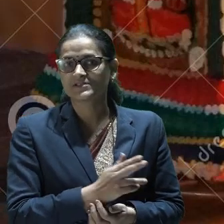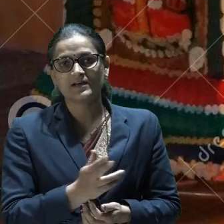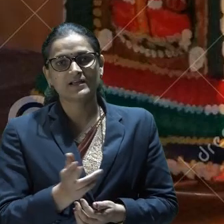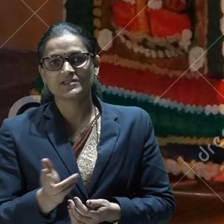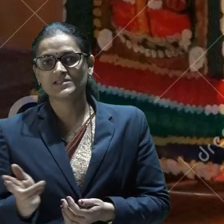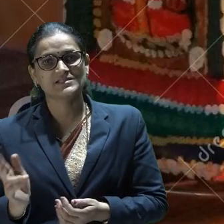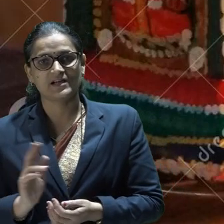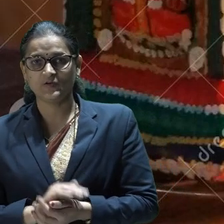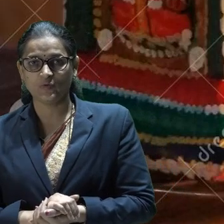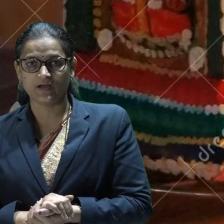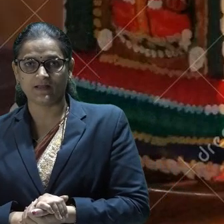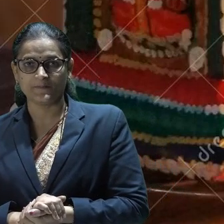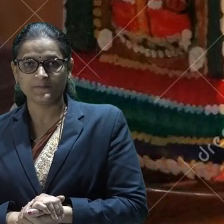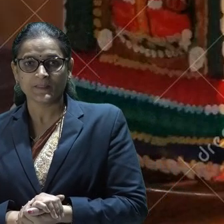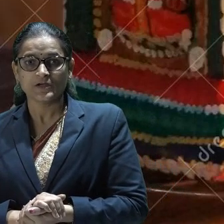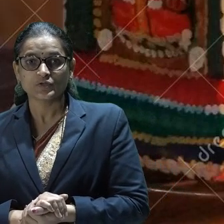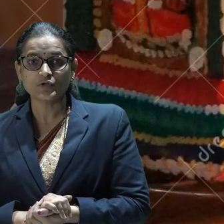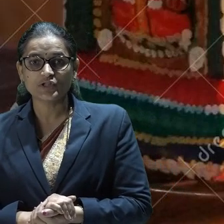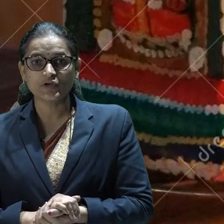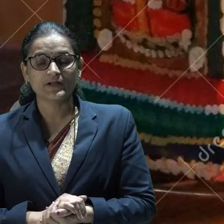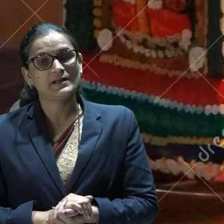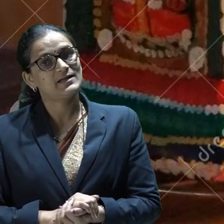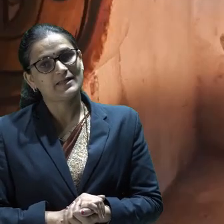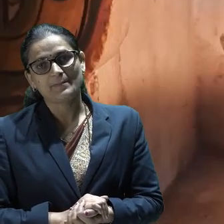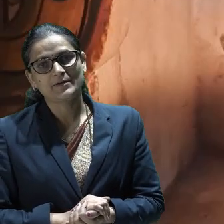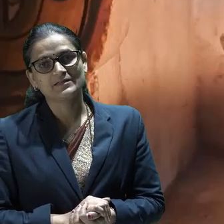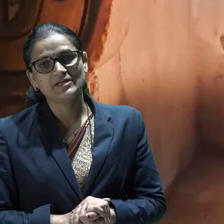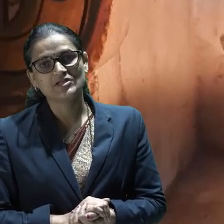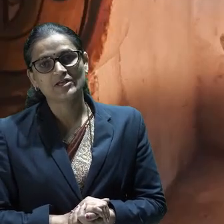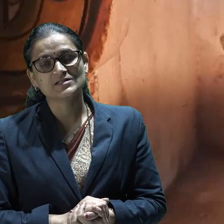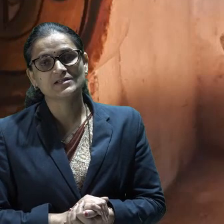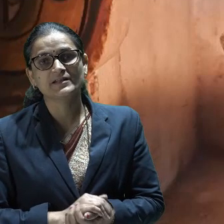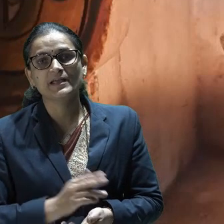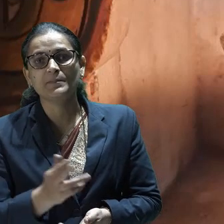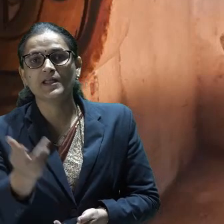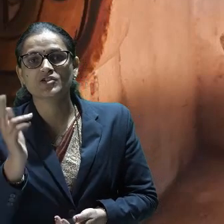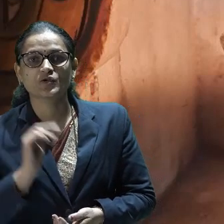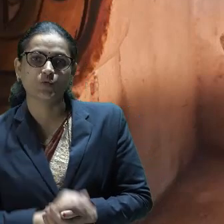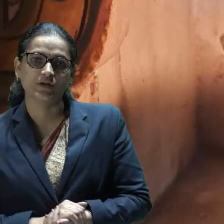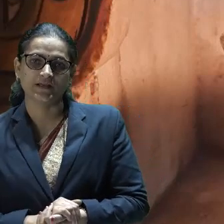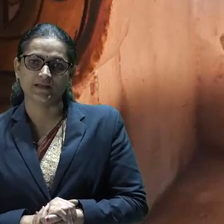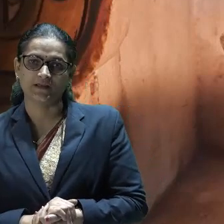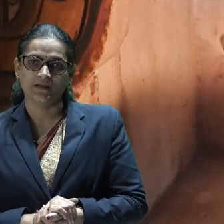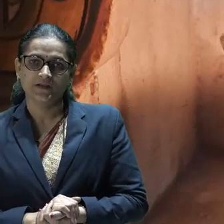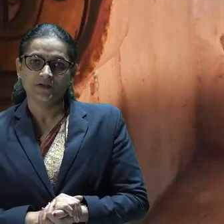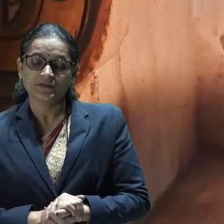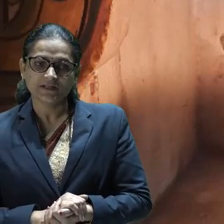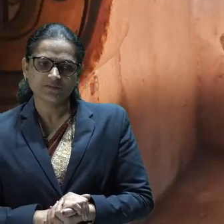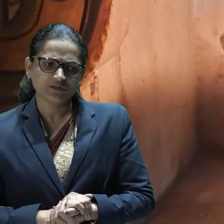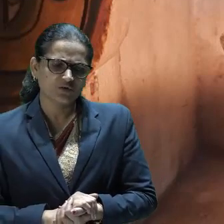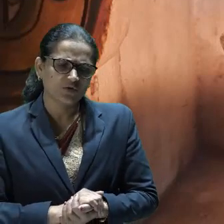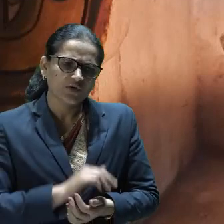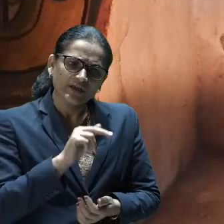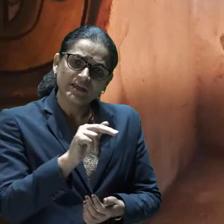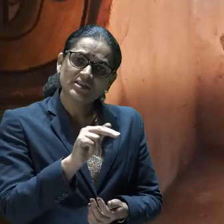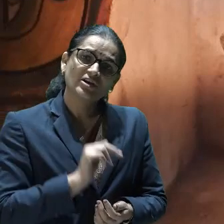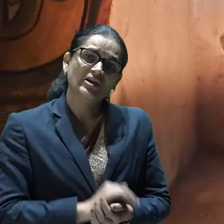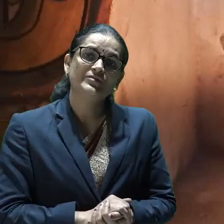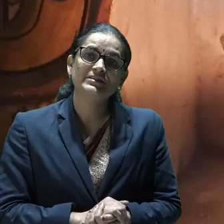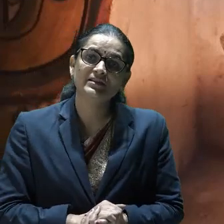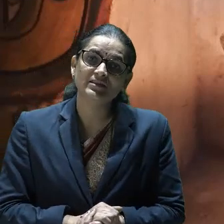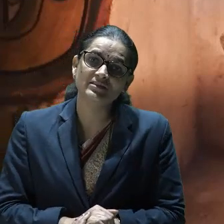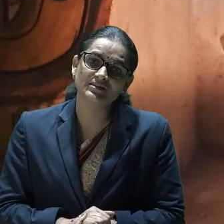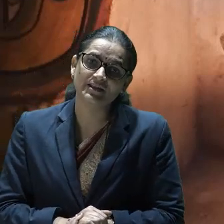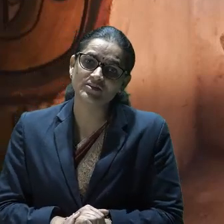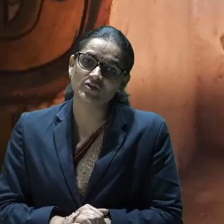भरकटलेल्या जगात नाही संस्काराची जाण कुणाला, तुळशीवरल्या त्या पंक्तीचे जळणे मला शिकवून गेले। विद्यार्थी मित्रो, हे जग